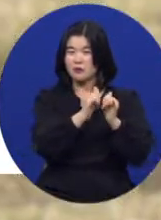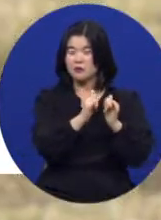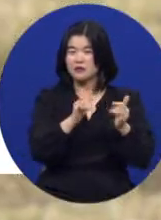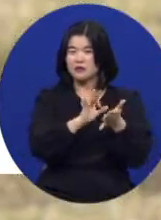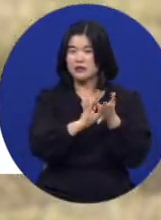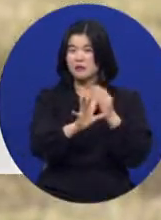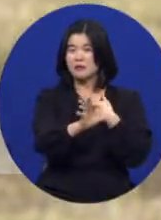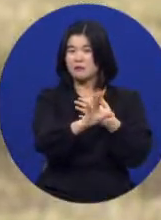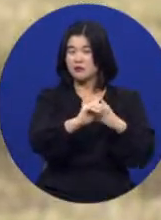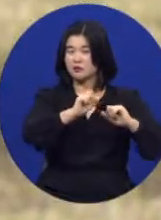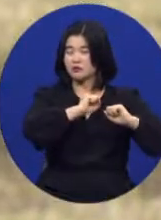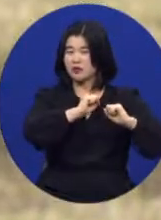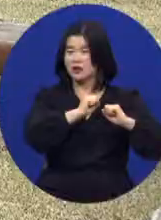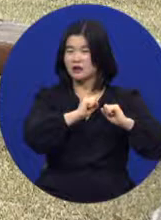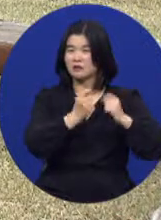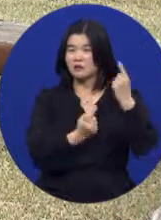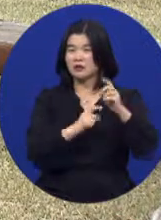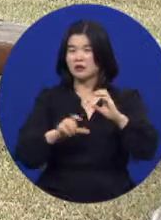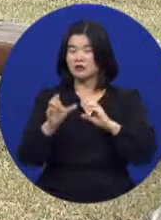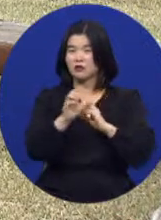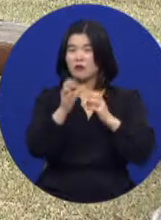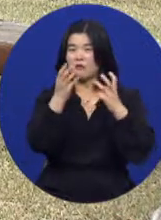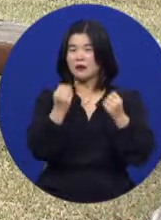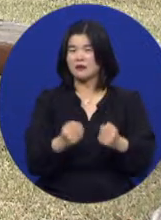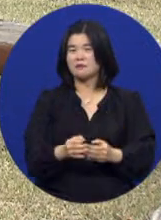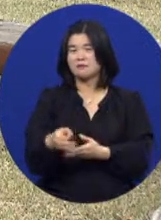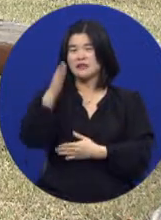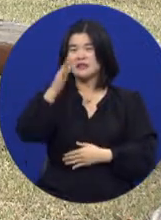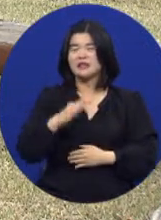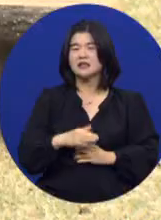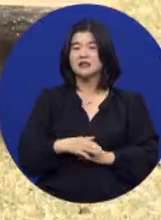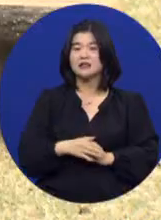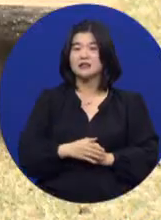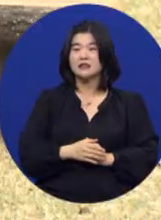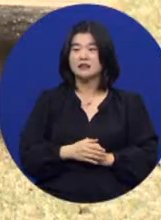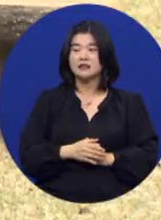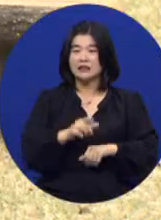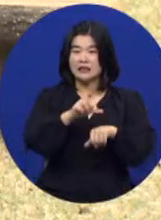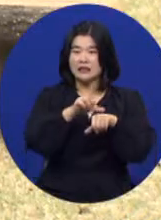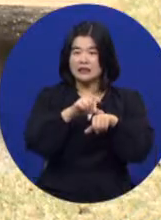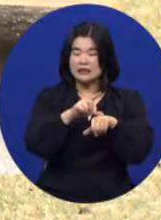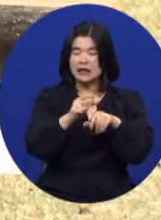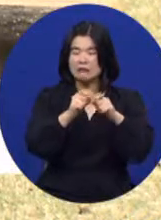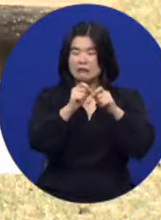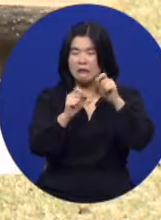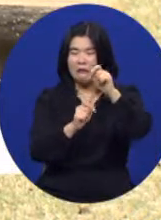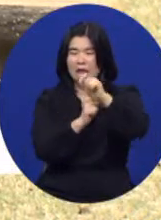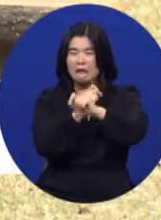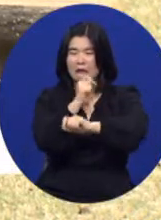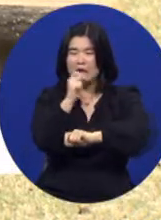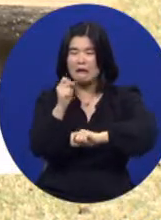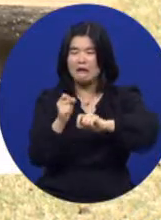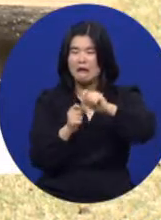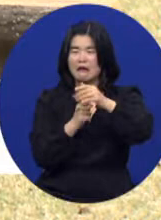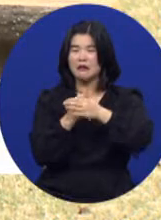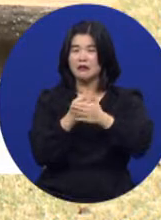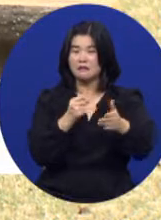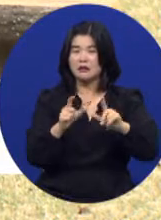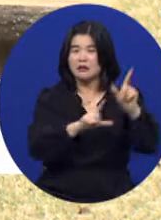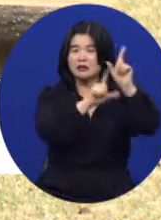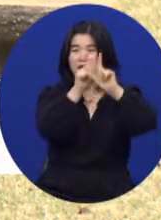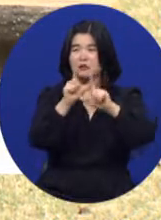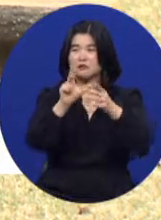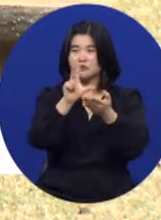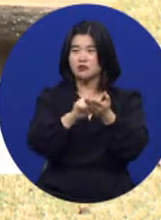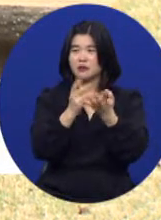쓰는 군사재판 수용인보다 5배가량 비쌌기 때문입니다. 시간이 많이 걸려서 저기 생계하는데 그것도 좀